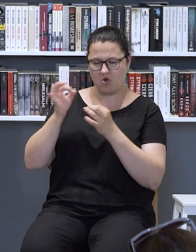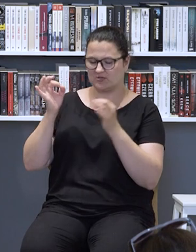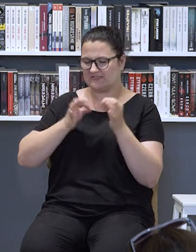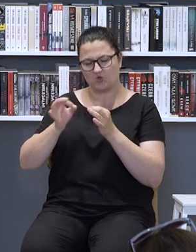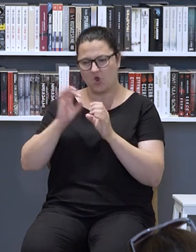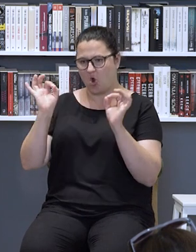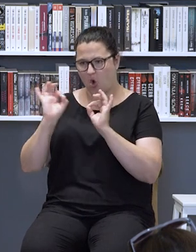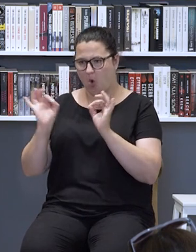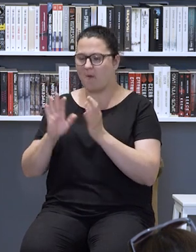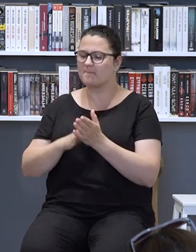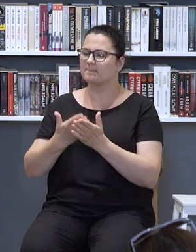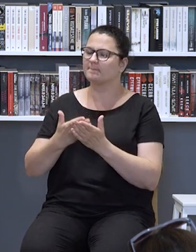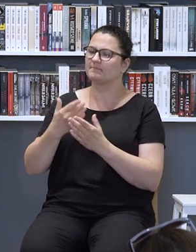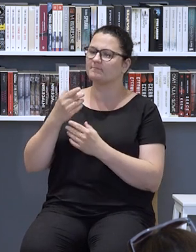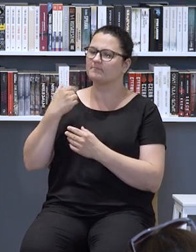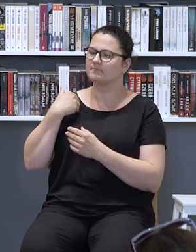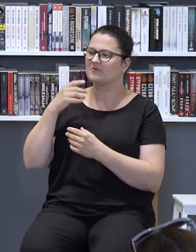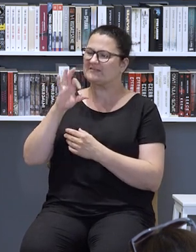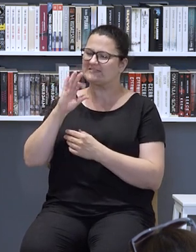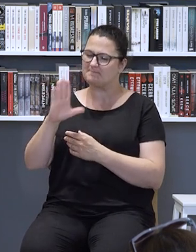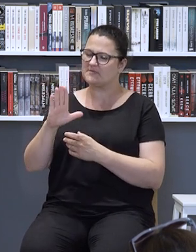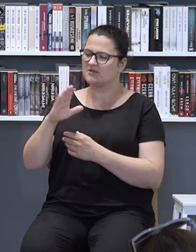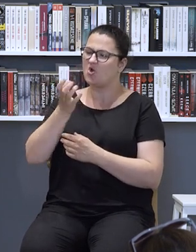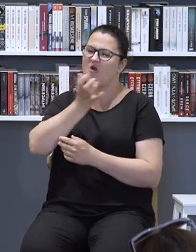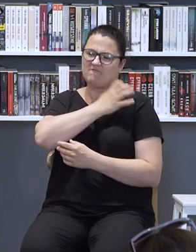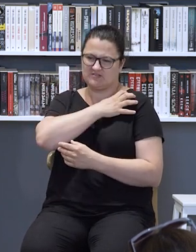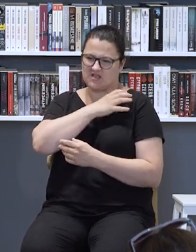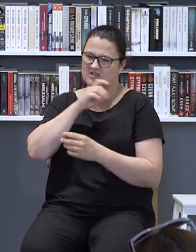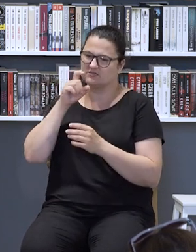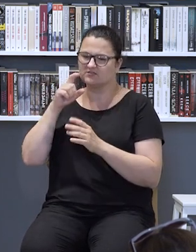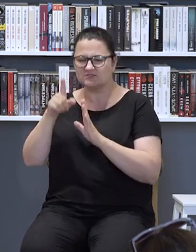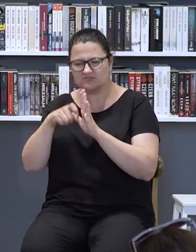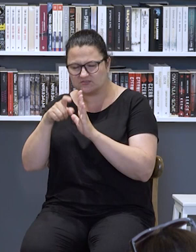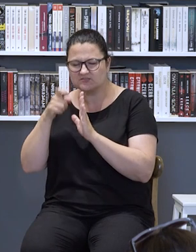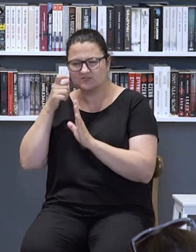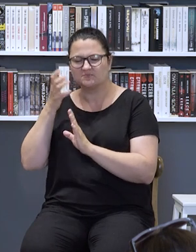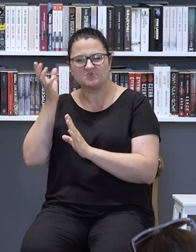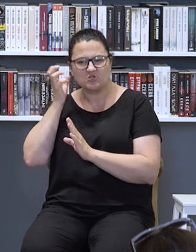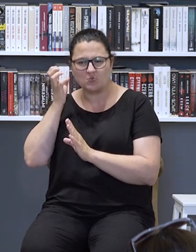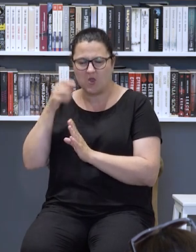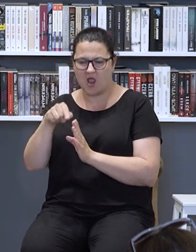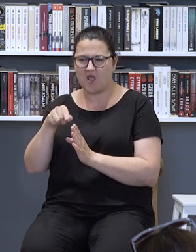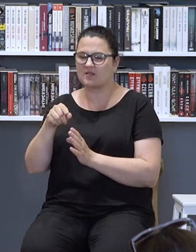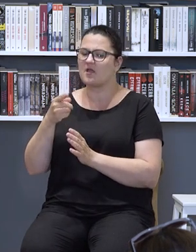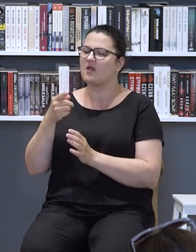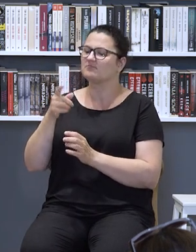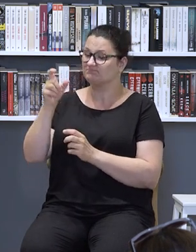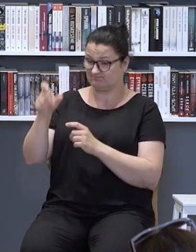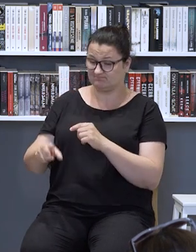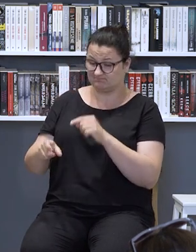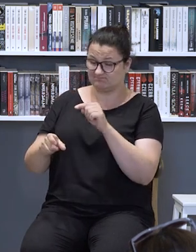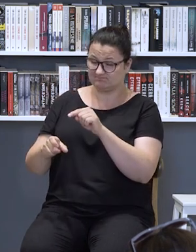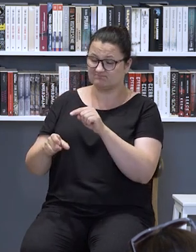Wątek śledczego SBK, oficera esbeckiego, który sam jakby swoje życie